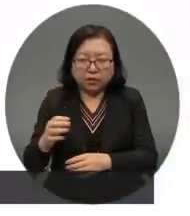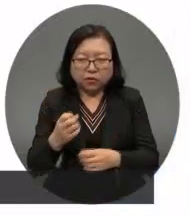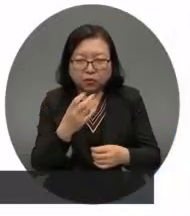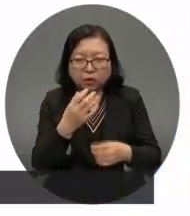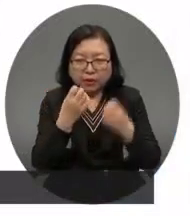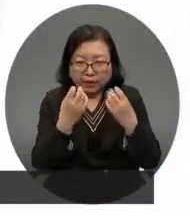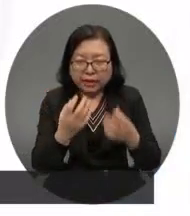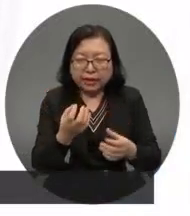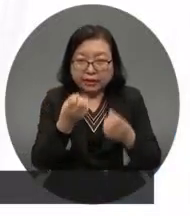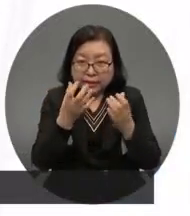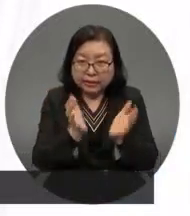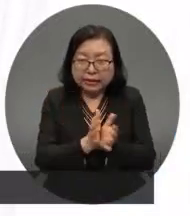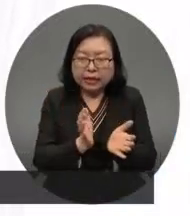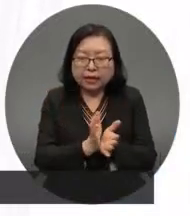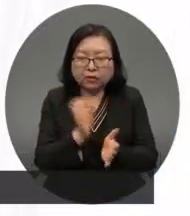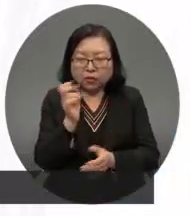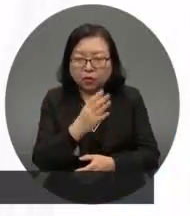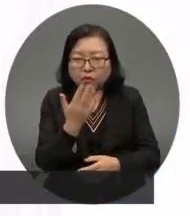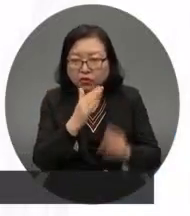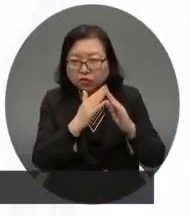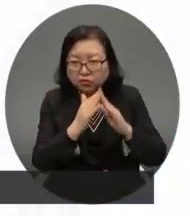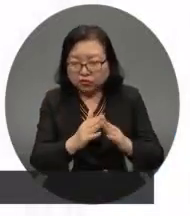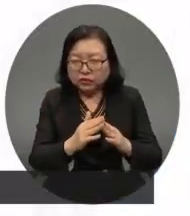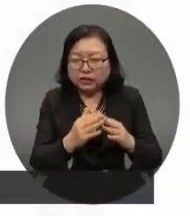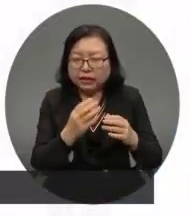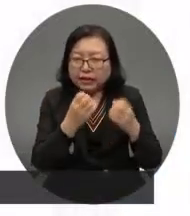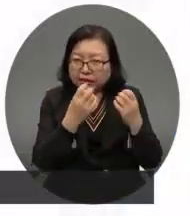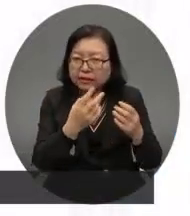김기영, 청원에는 개혁신당